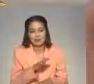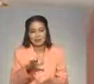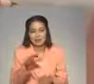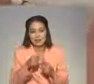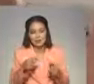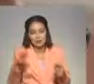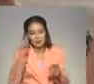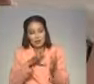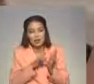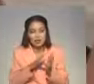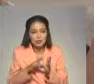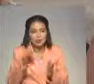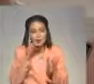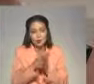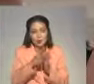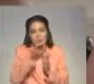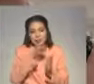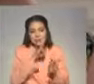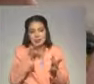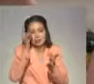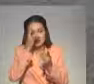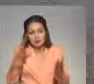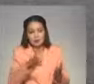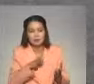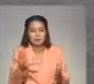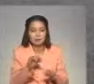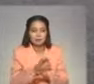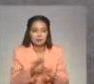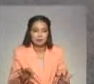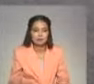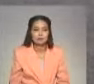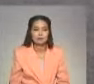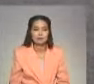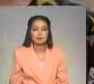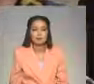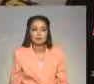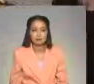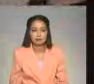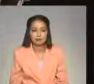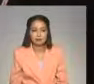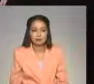разные экскурсии, познавали казахскую культуру и вообще казахские традиции. Как вам вот семья, вот где вы жили?